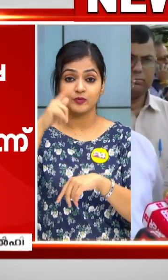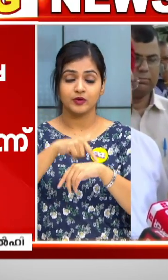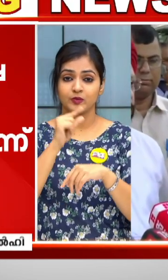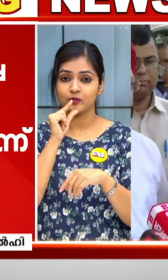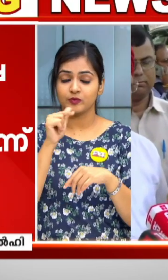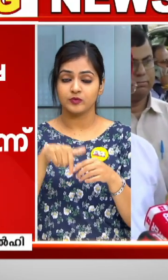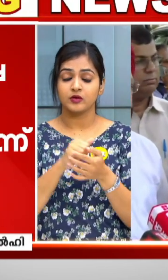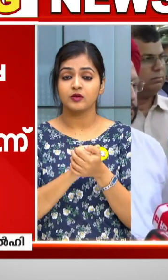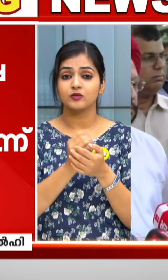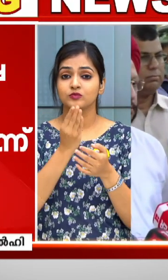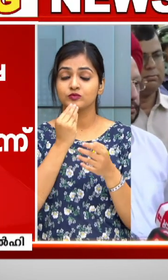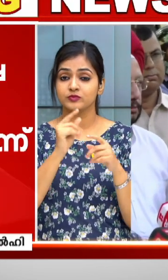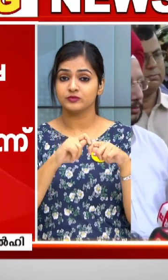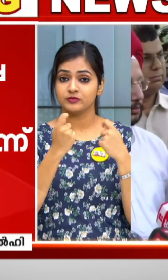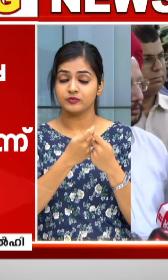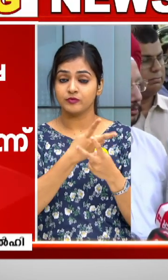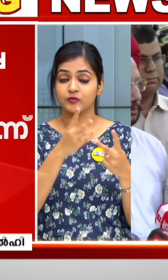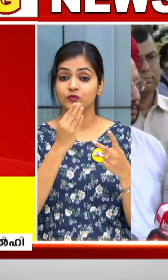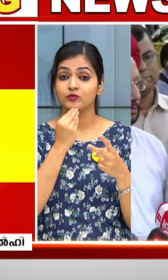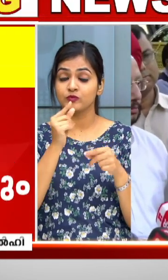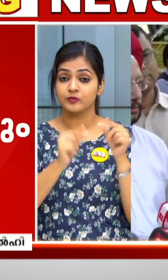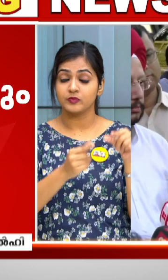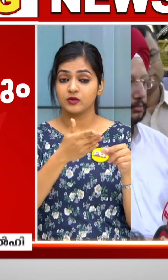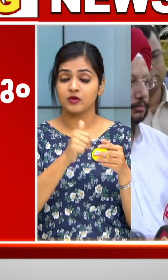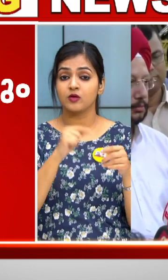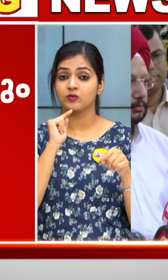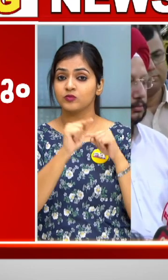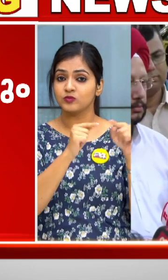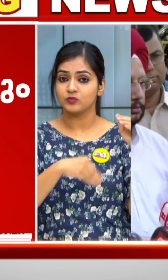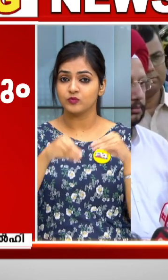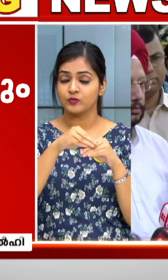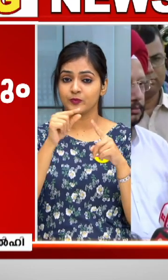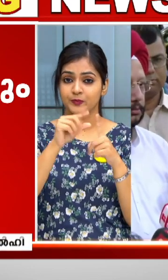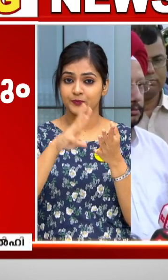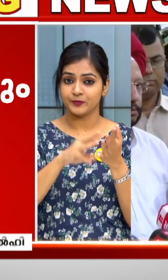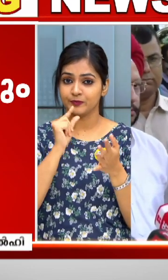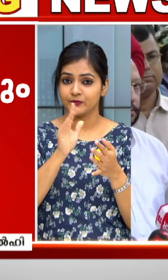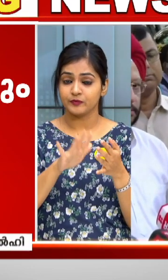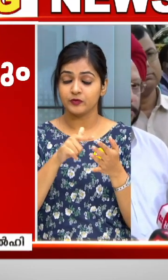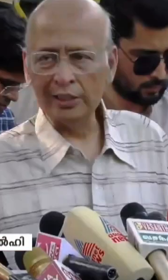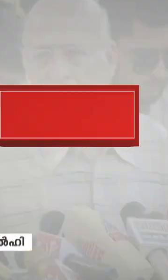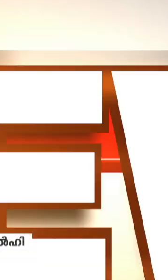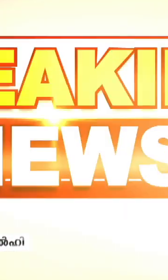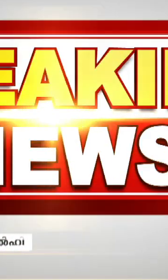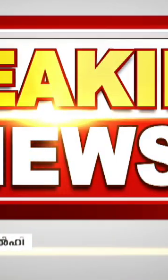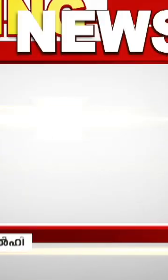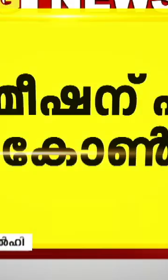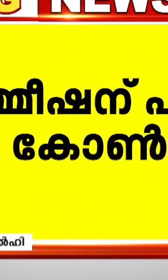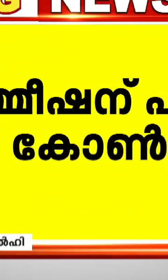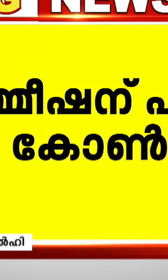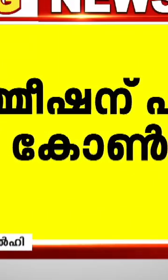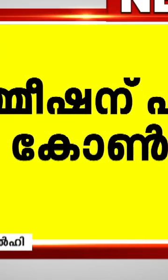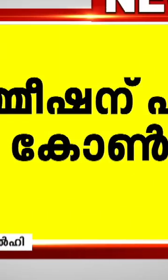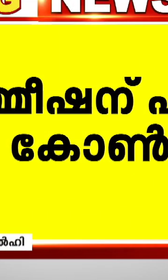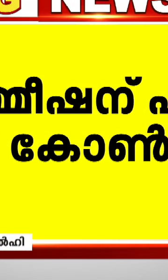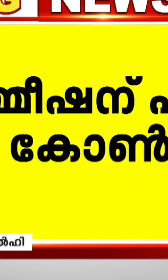ന്യൂനപക്ഷ വിഭാഗത്തിന്, മുസ്ലിം വിഭാഗത്തിന് എതിരെ നടത്തിയ പരാമർശത്തിന്റെ പേരിലാണ് ഇപ്പോൾ കോൺഗ്രസ് കേന്ദ്ര തെരഞ്ഞെടുപ്പ് കമ്മീഷന്